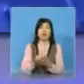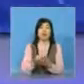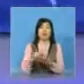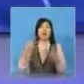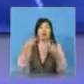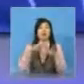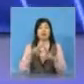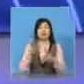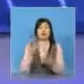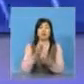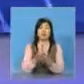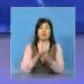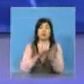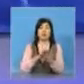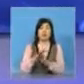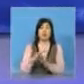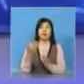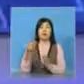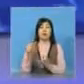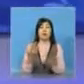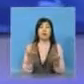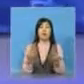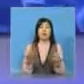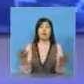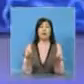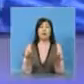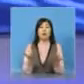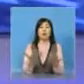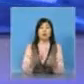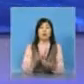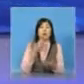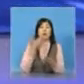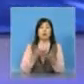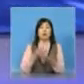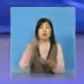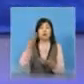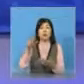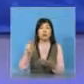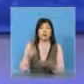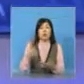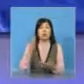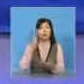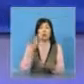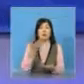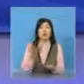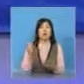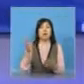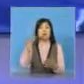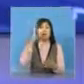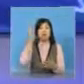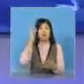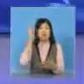шарттарды орындауы тиіс. Оларға қойылатын талап қандай? Тұрғындар сұранысы ескерілеме. Гүлнар Жолжанованың